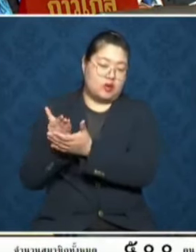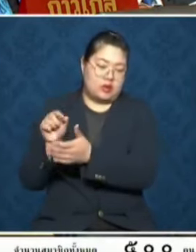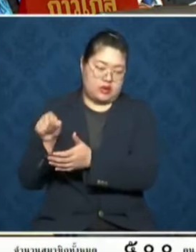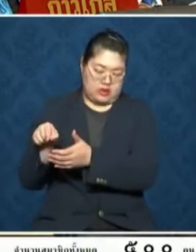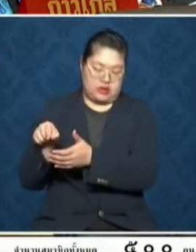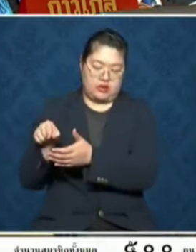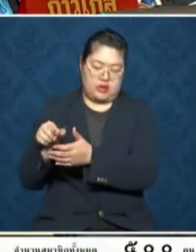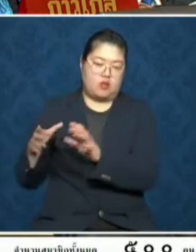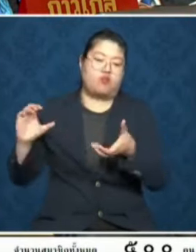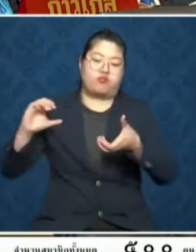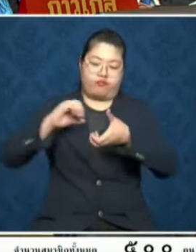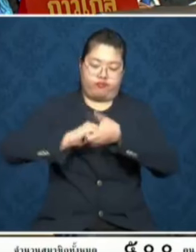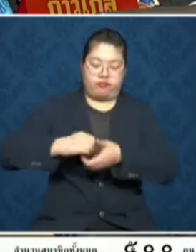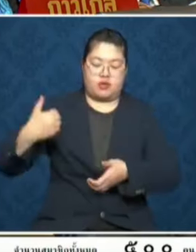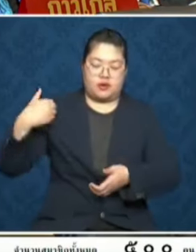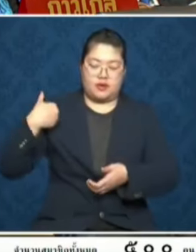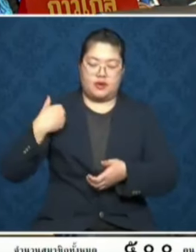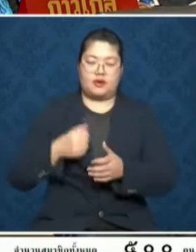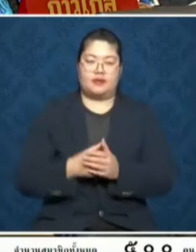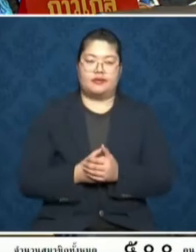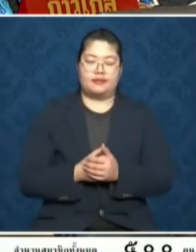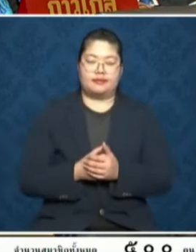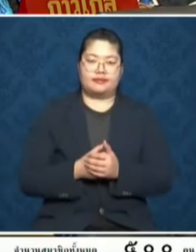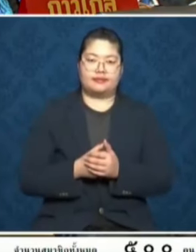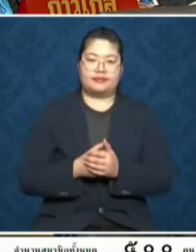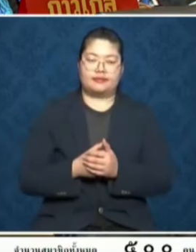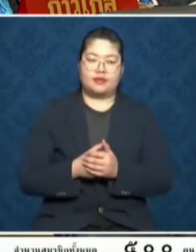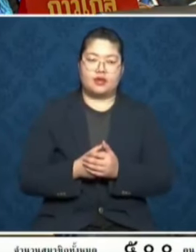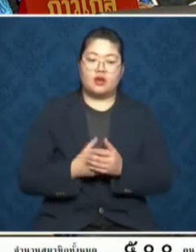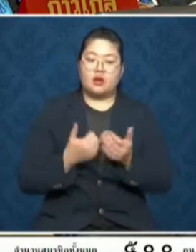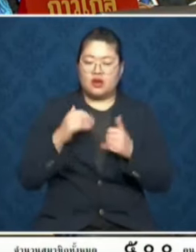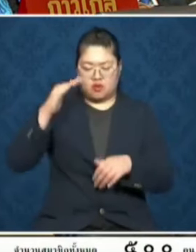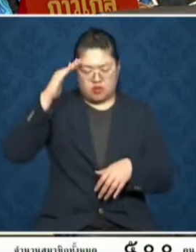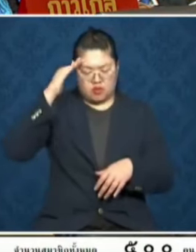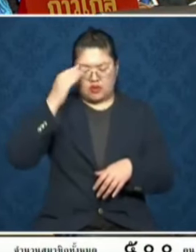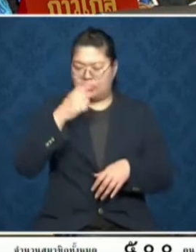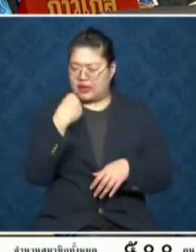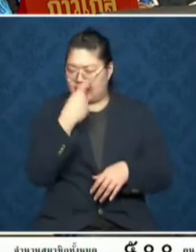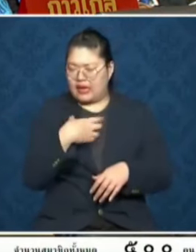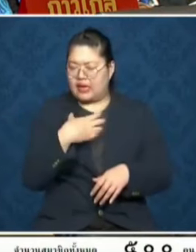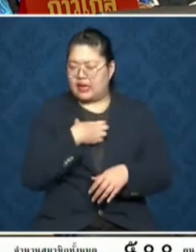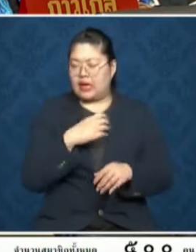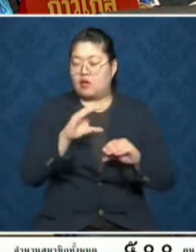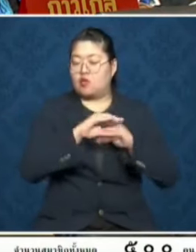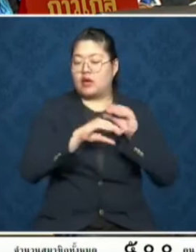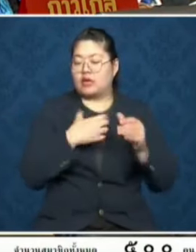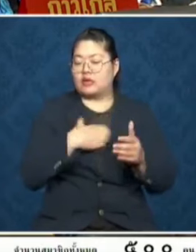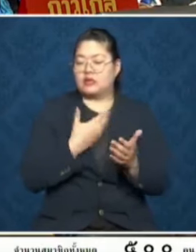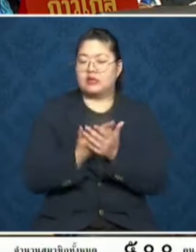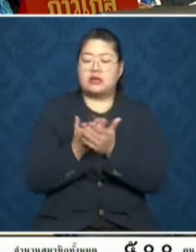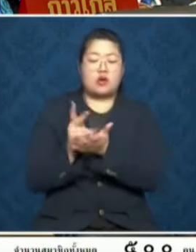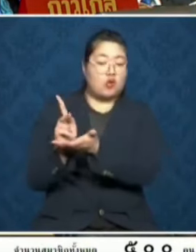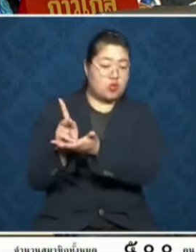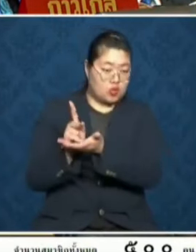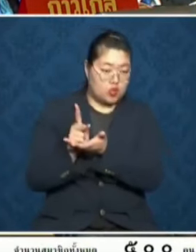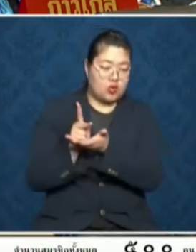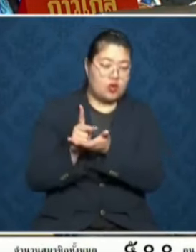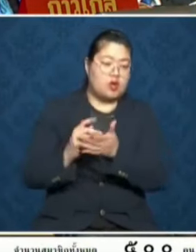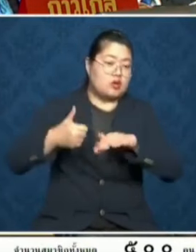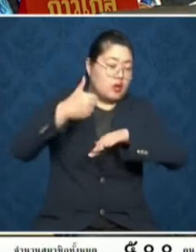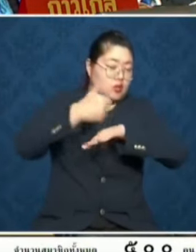คลังซึ่งก็เป็นที่ทราบกันดีอยู่แล้วค่ะว่ากำลังพลคนไหนถ้าจะเข้าโครงการกู้เงินก็ต้องมีนายทหาร